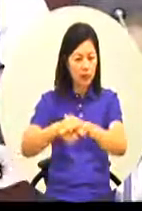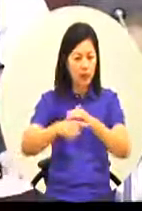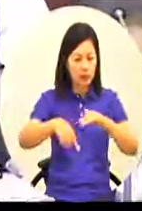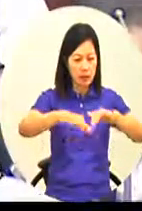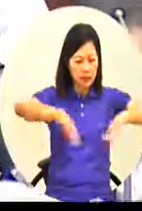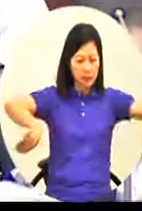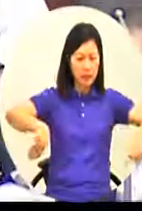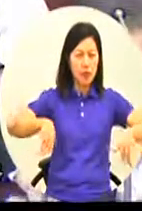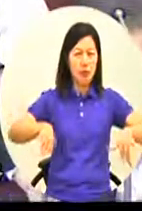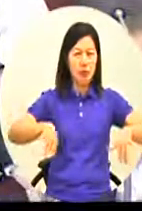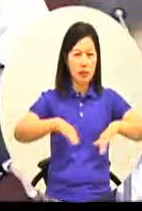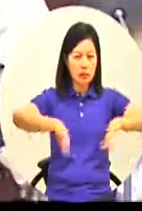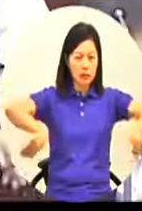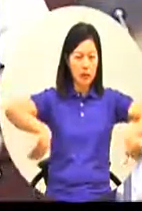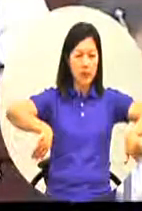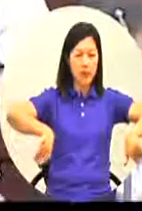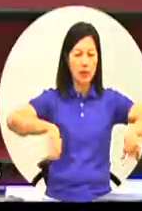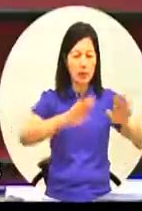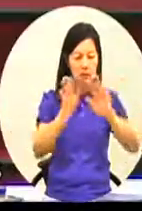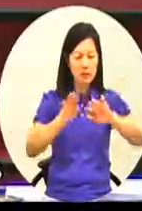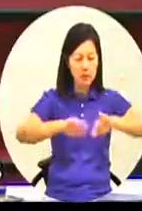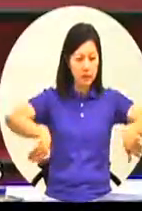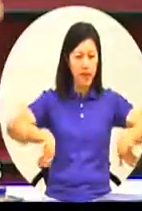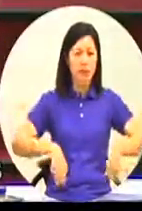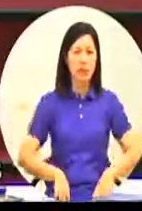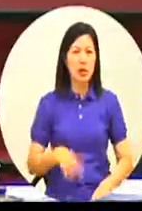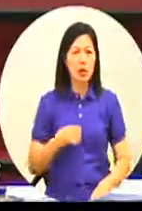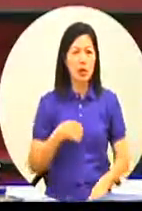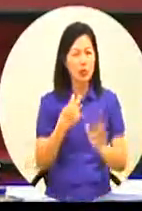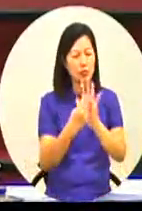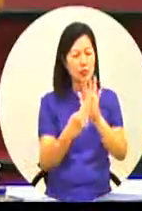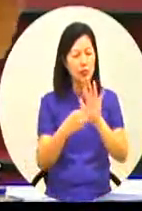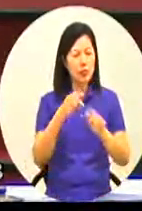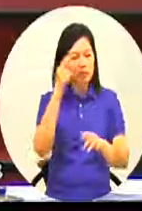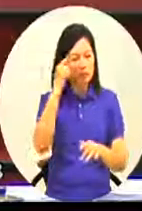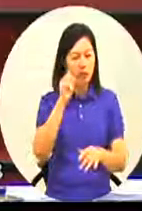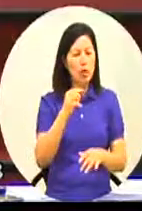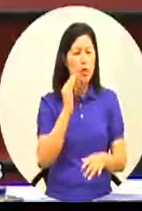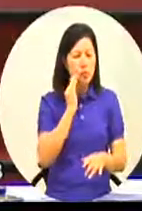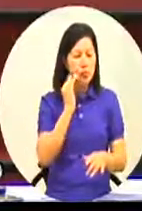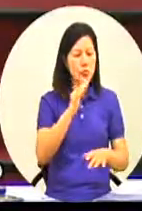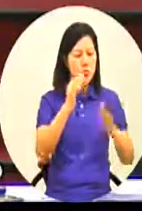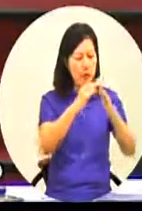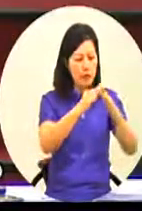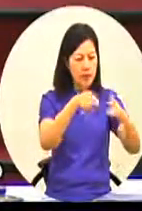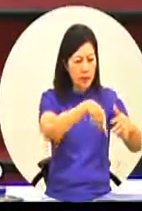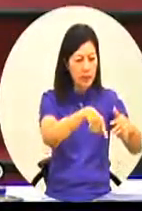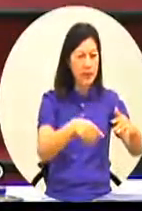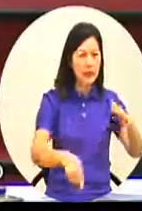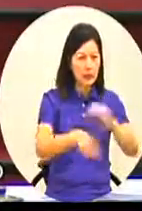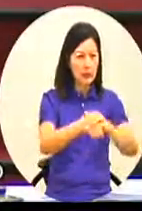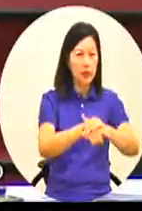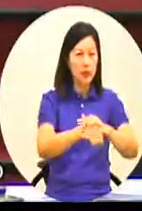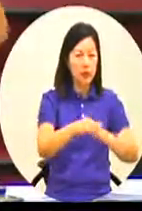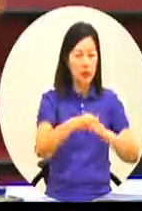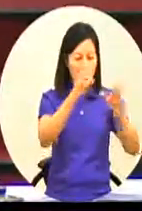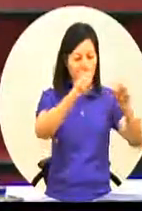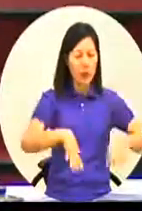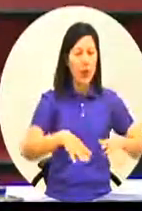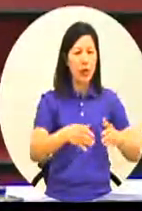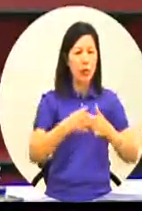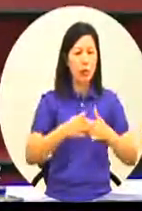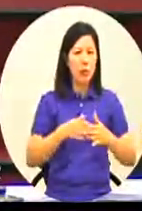啦。 我讲的意思。你这间呐，既然违章，啊，要共拆，人也